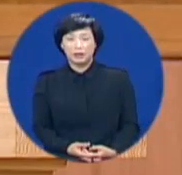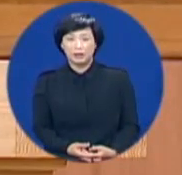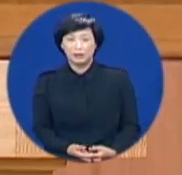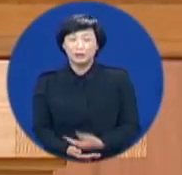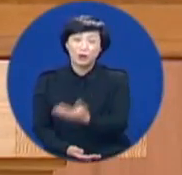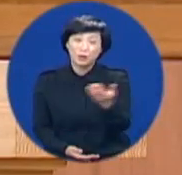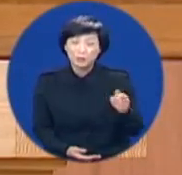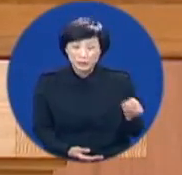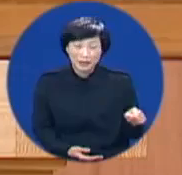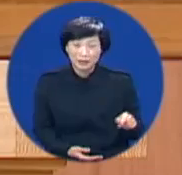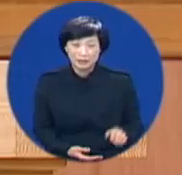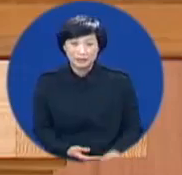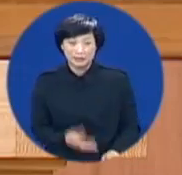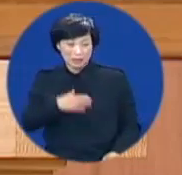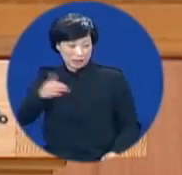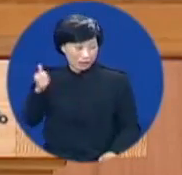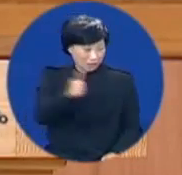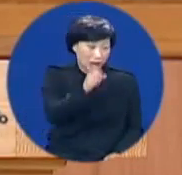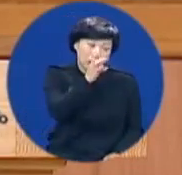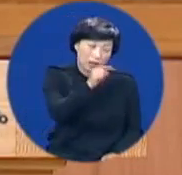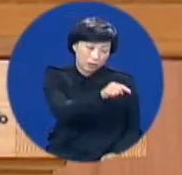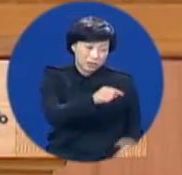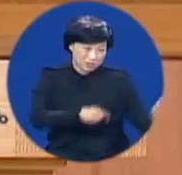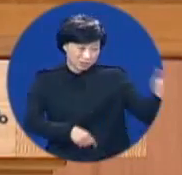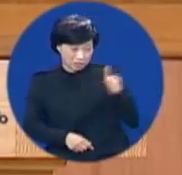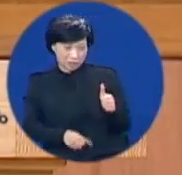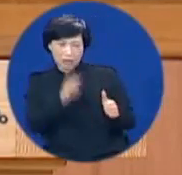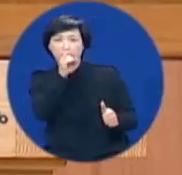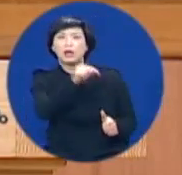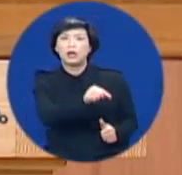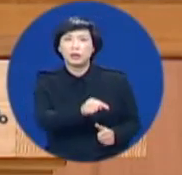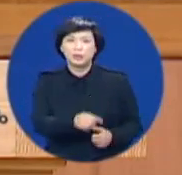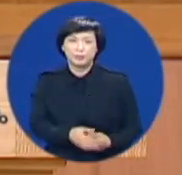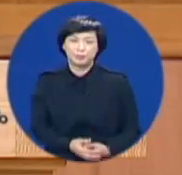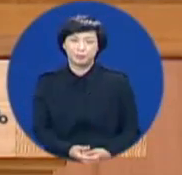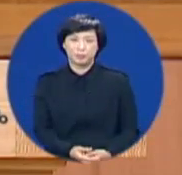응? 여기서 내게도 갈 수도 없고 너는 내게로 올 수도 없어.